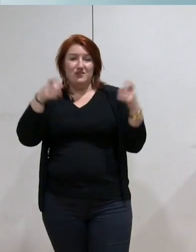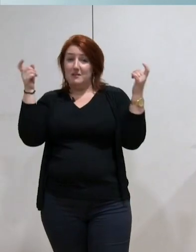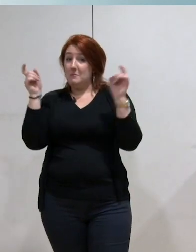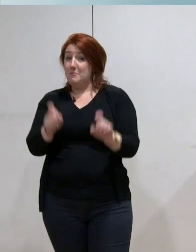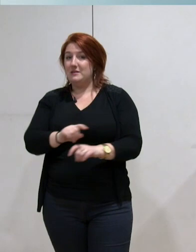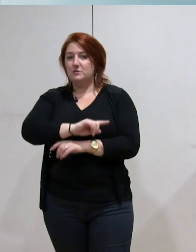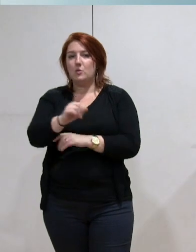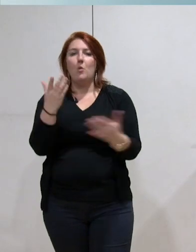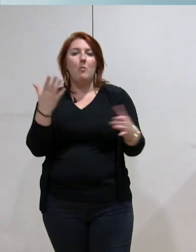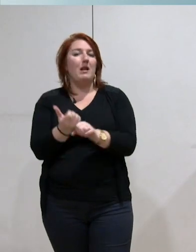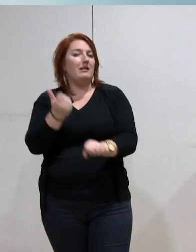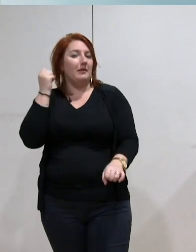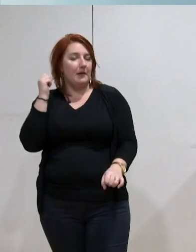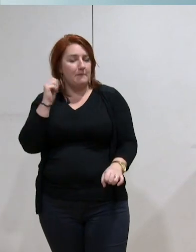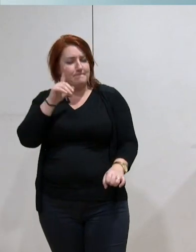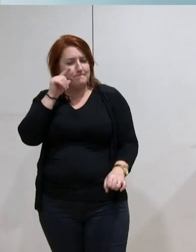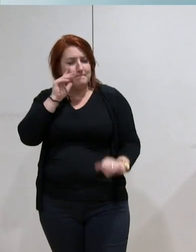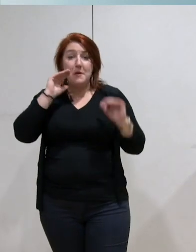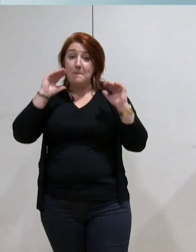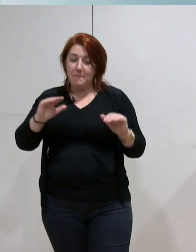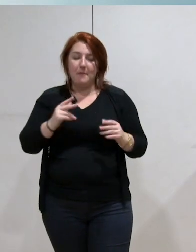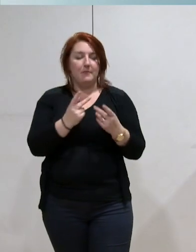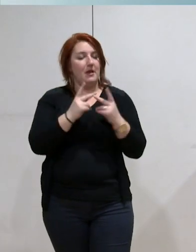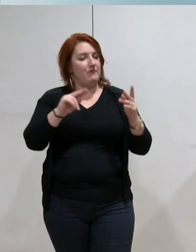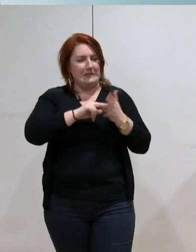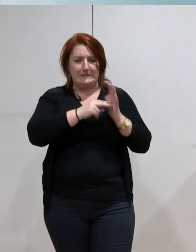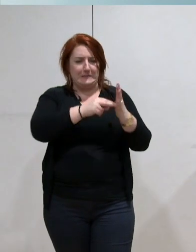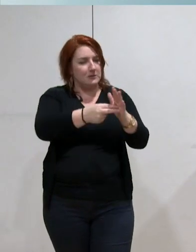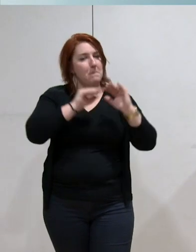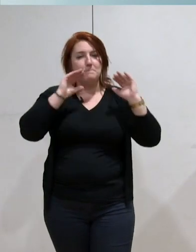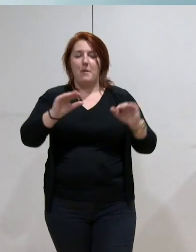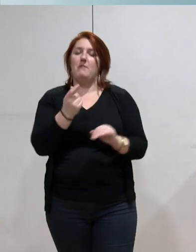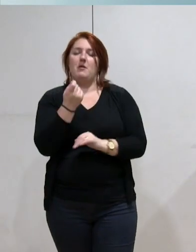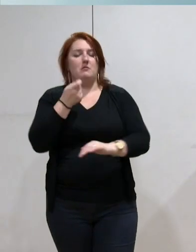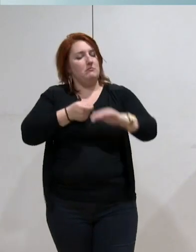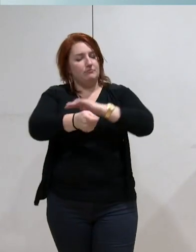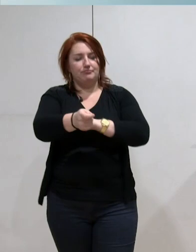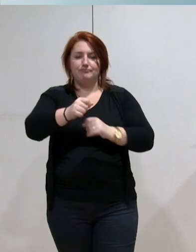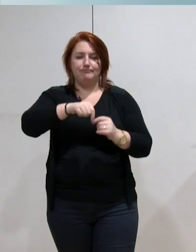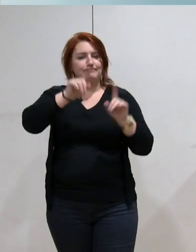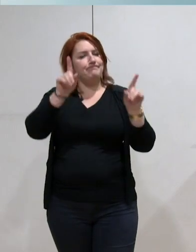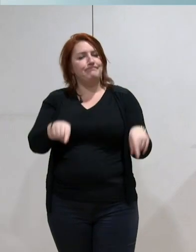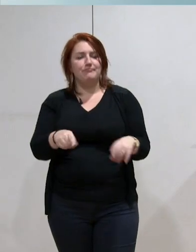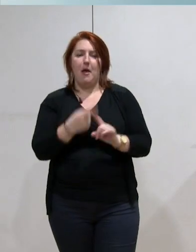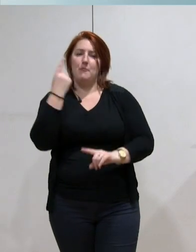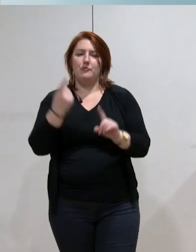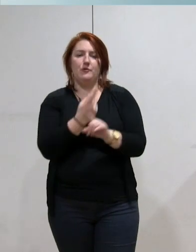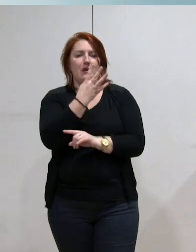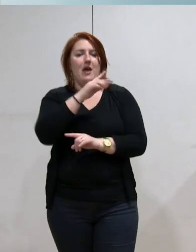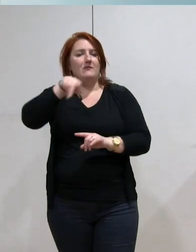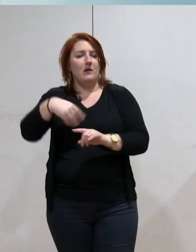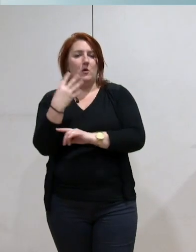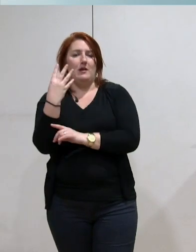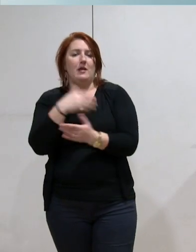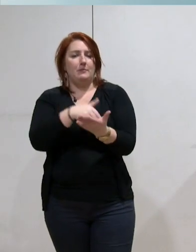l'année dernière malgré les difficultés financières de la ville il est reste important à 4,4 millions d'euros bon il a